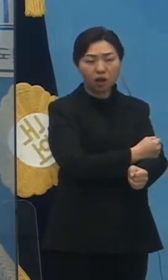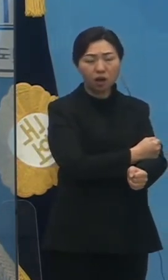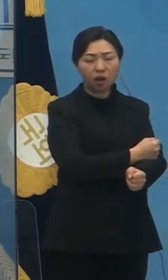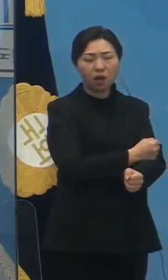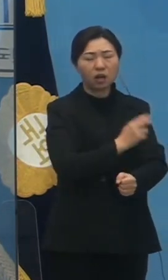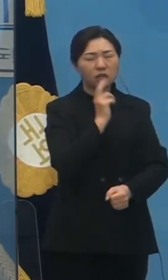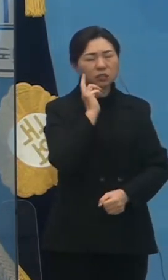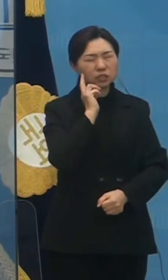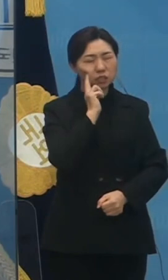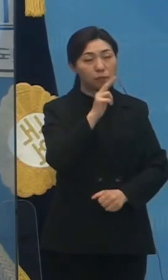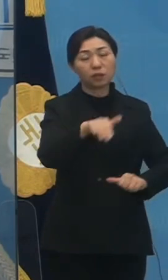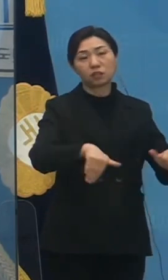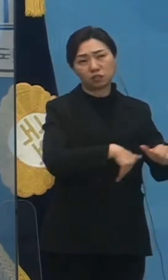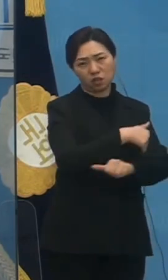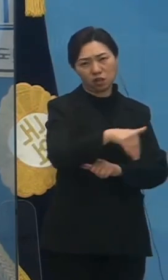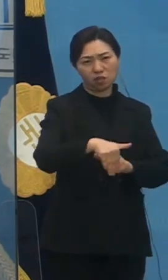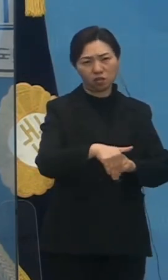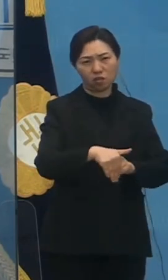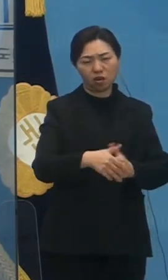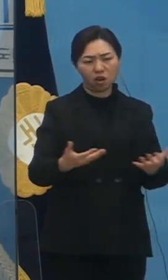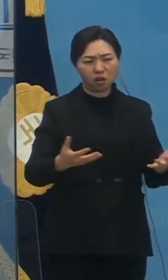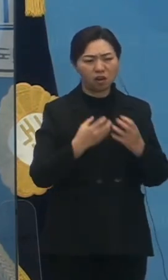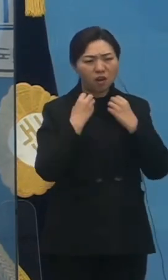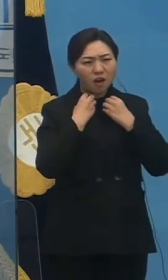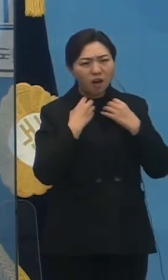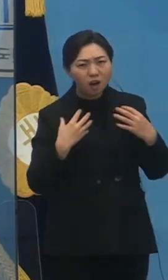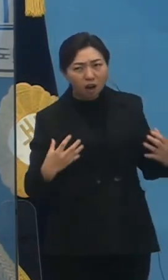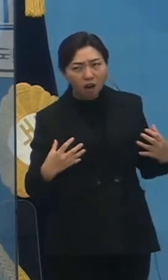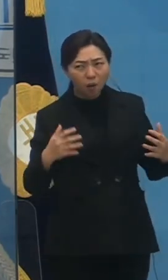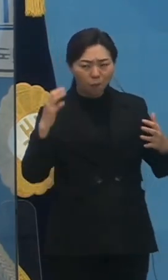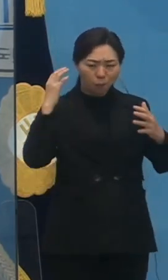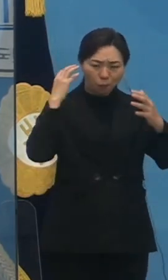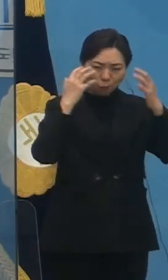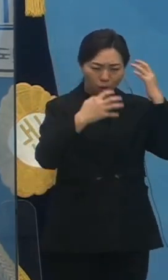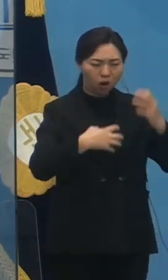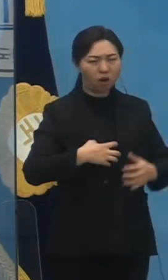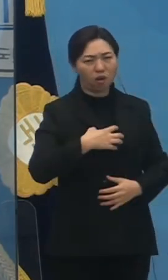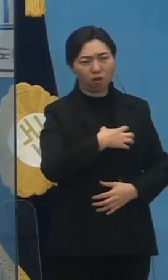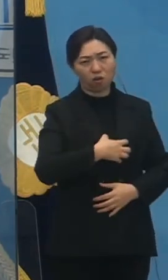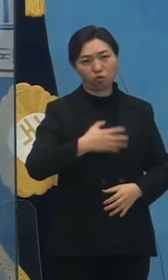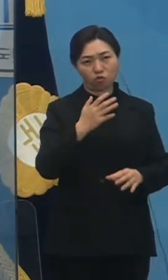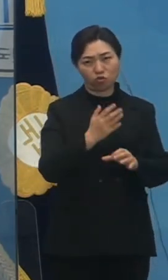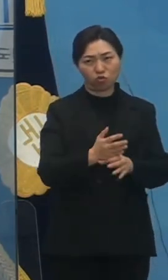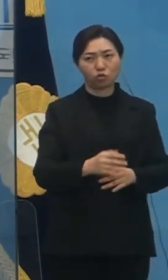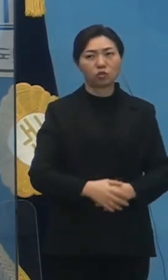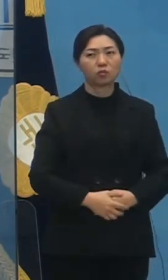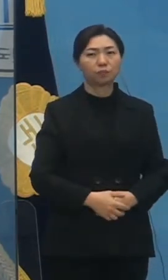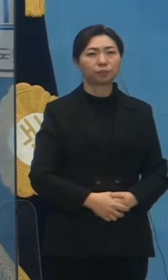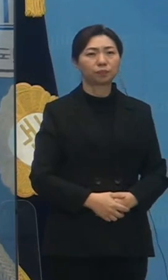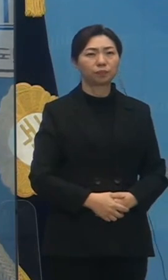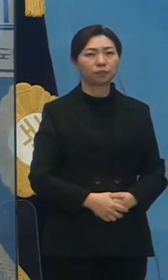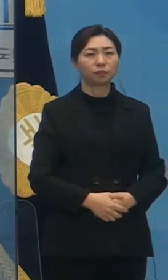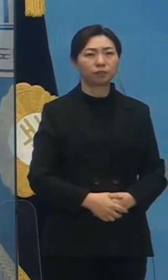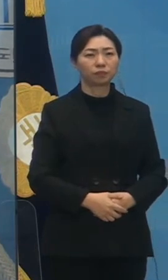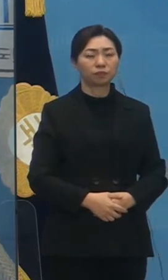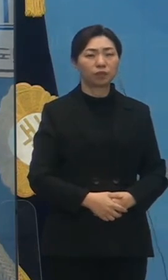대한 불만과 그리고 혼란을 우려하고 있습니다. 이미